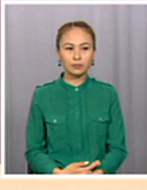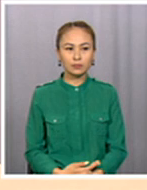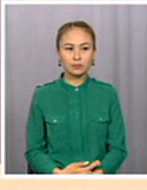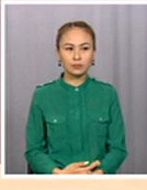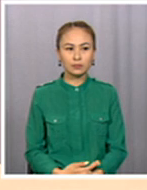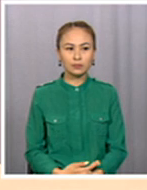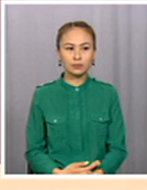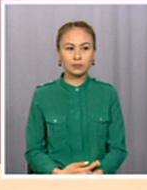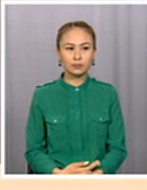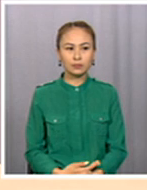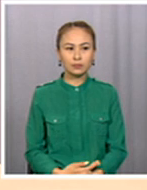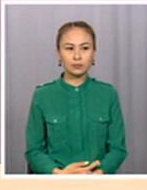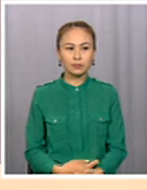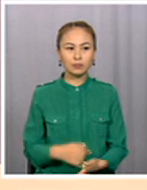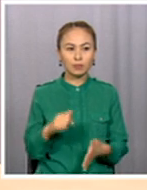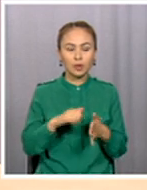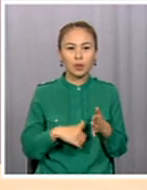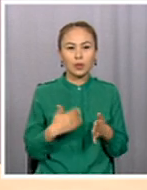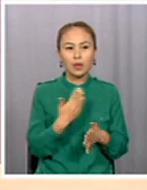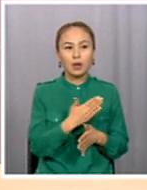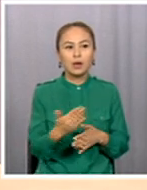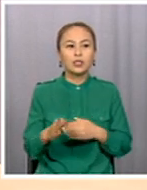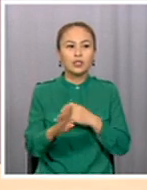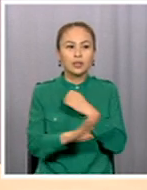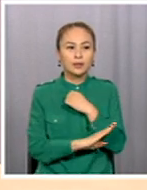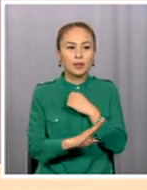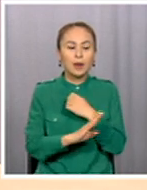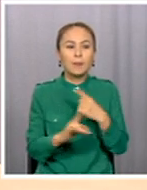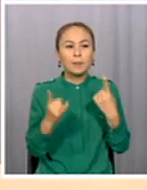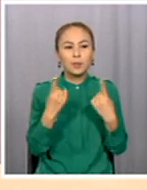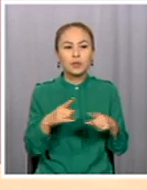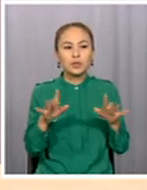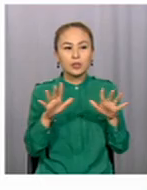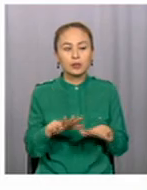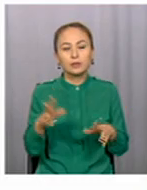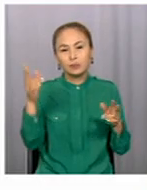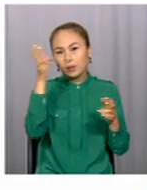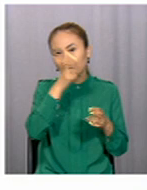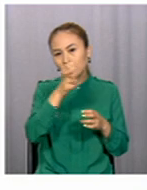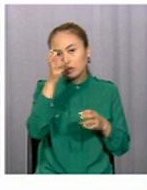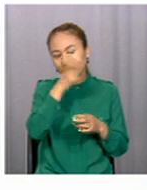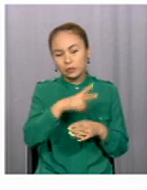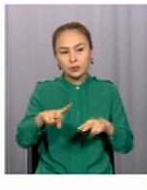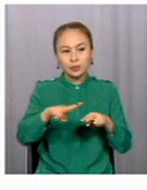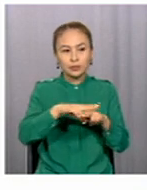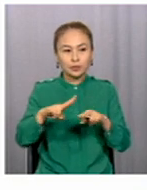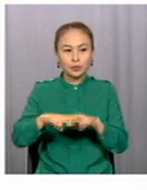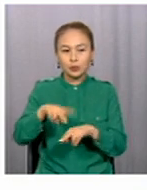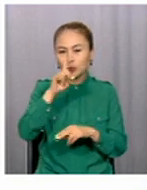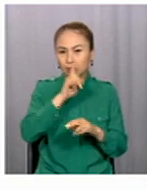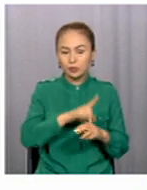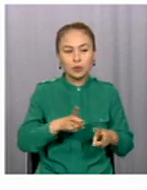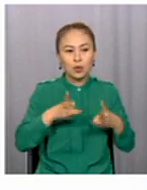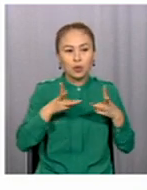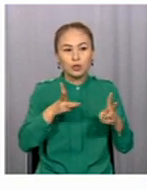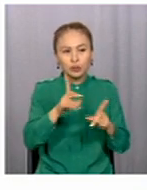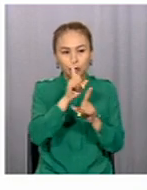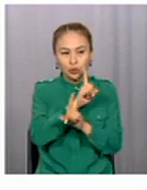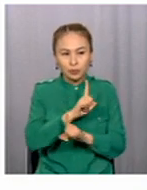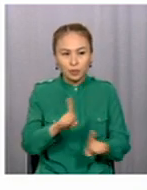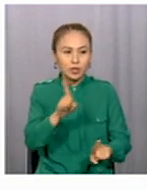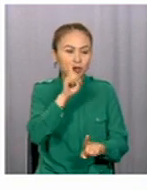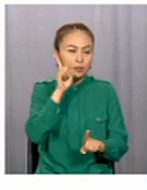Жауабы. Себебі олар ағаштарды босқа кеспейді, от жақпайды,